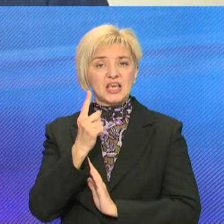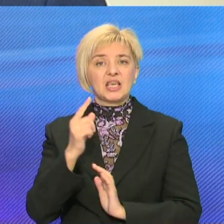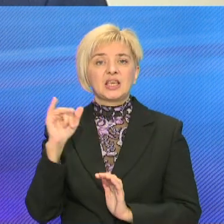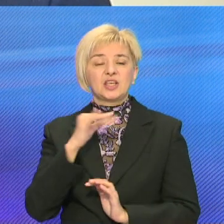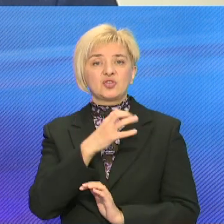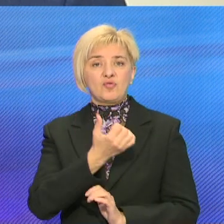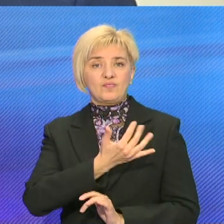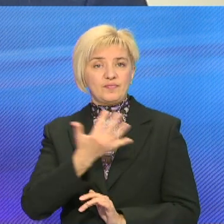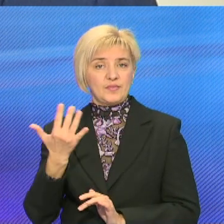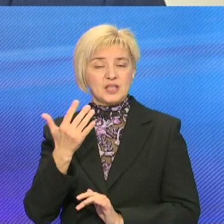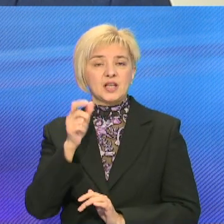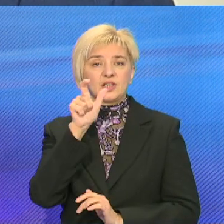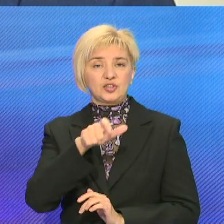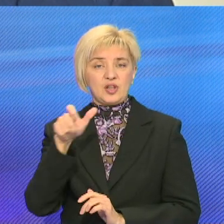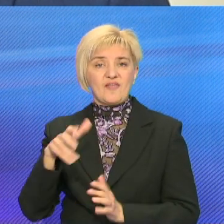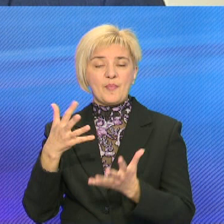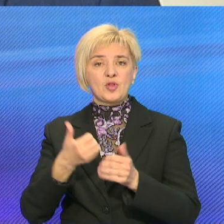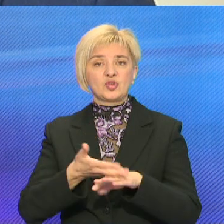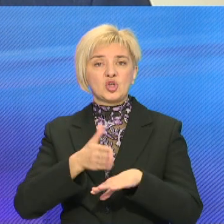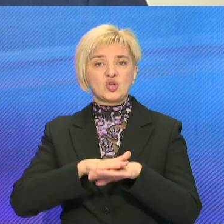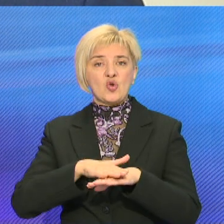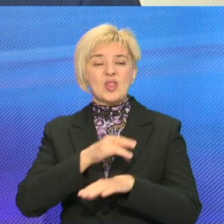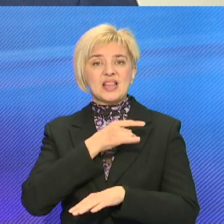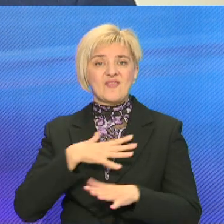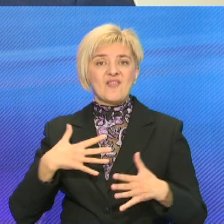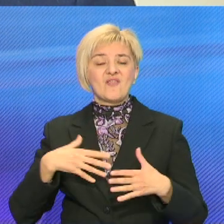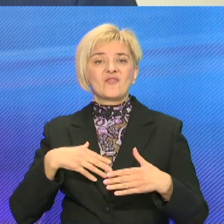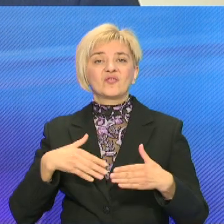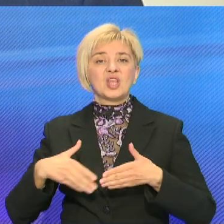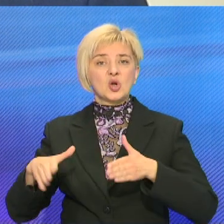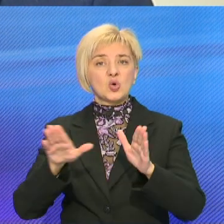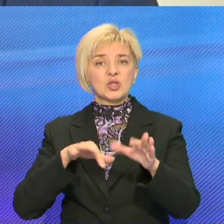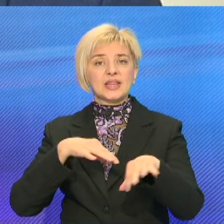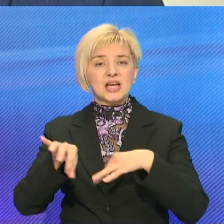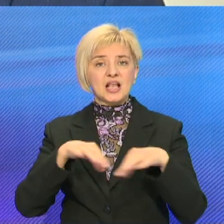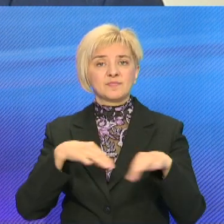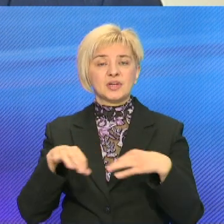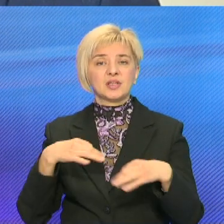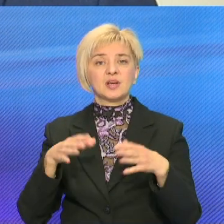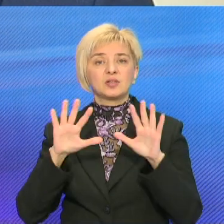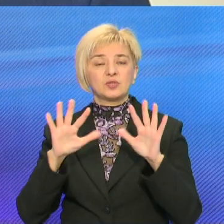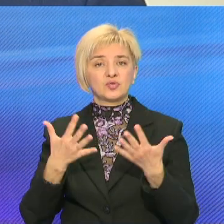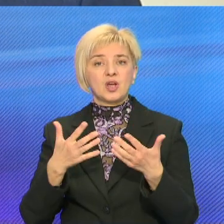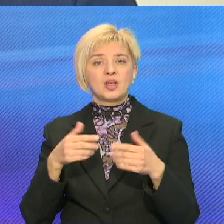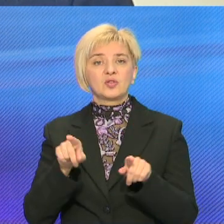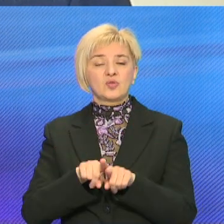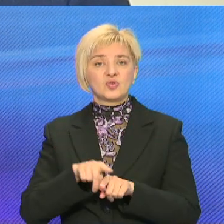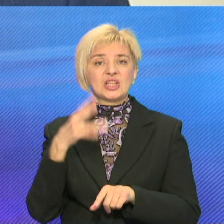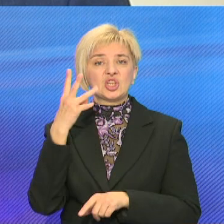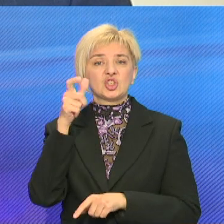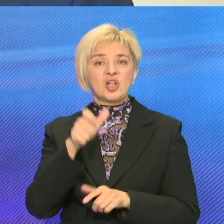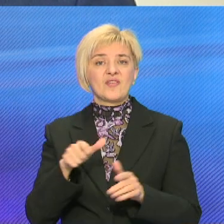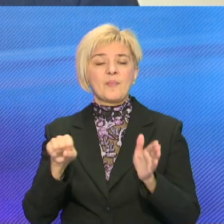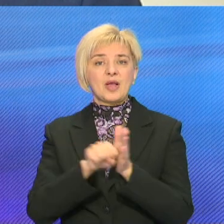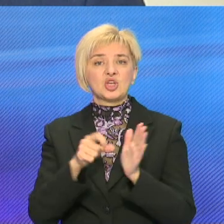целый ряд работников получили тяжелые травмы. В дорожно-транспортных происшествиях аналогично, 3 человека погибли и